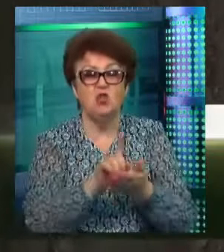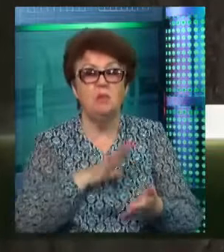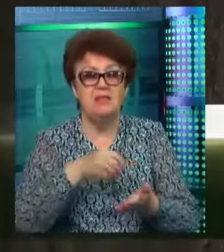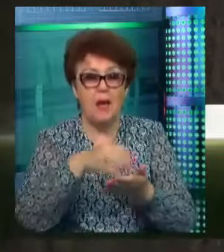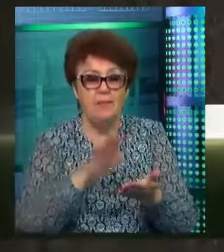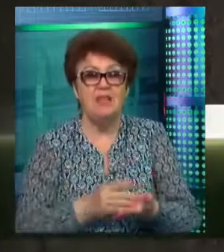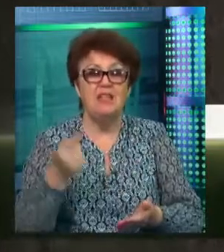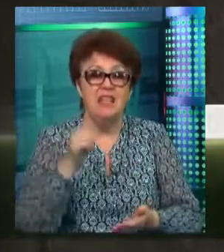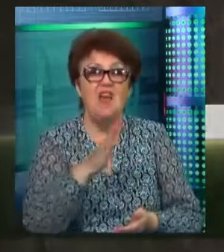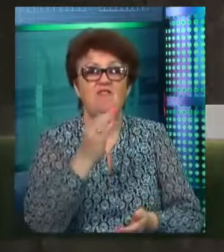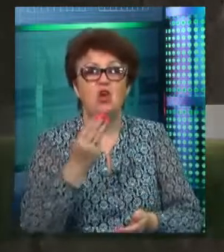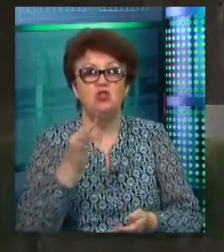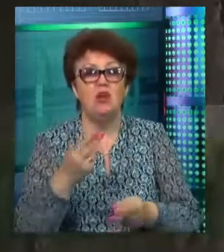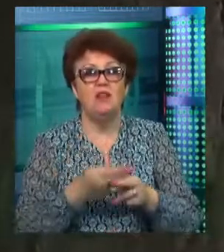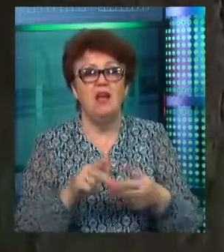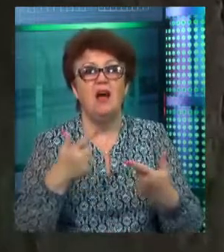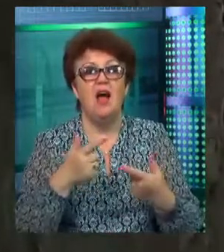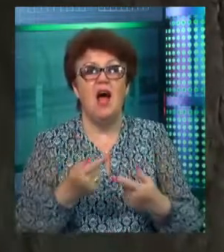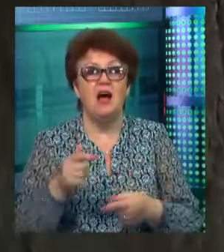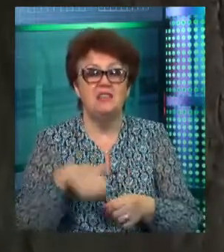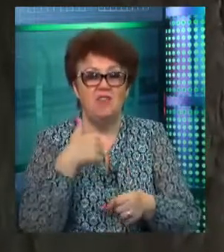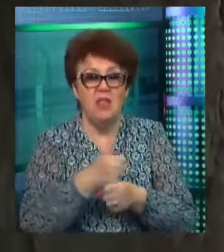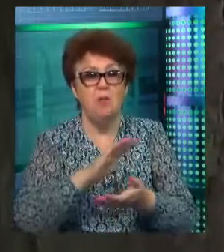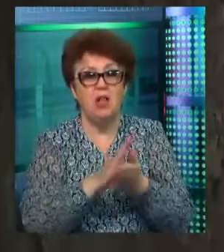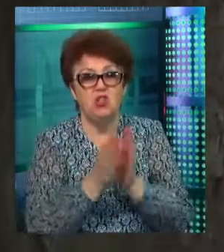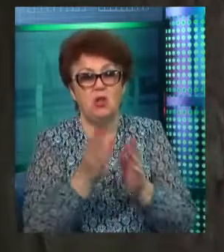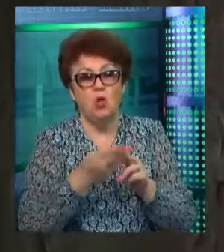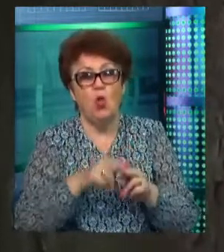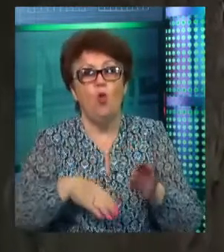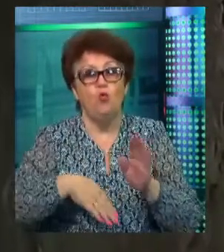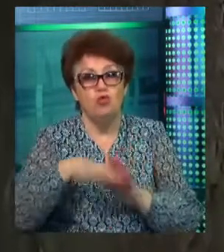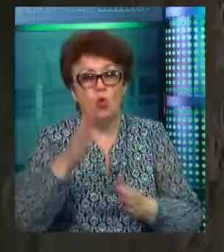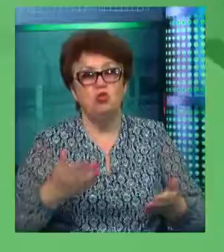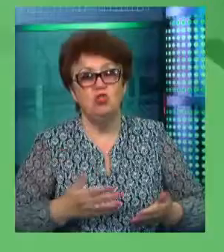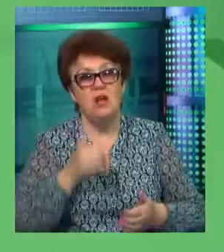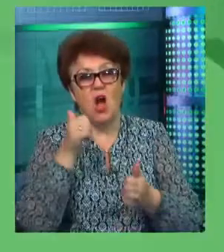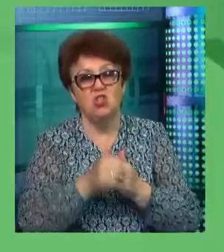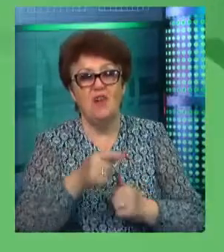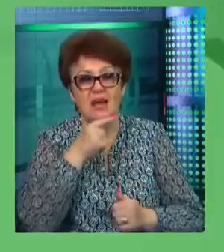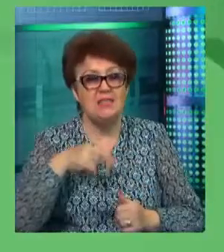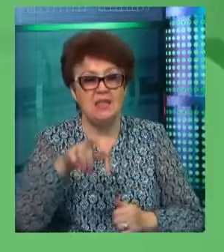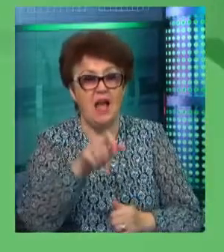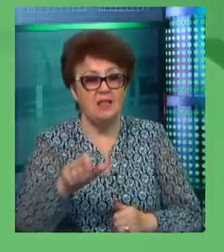те вещи те основные положения которые улучшают жизнь каждого россиянина напомним среди поправок в конституцию